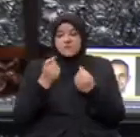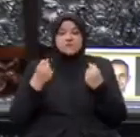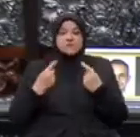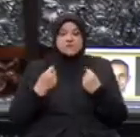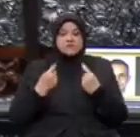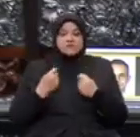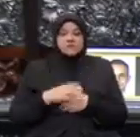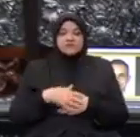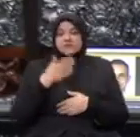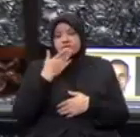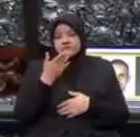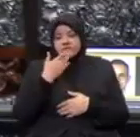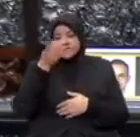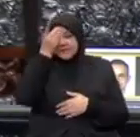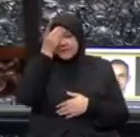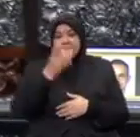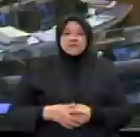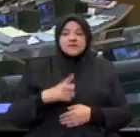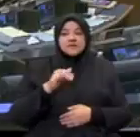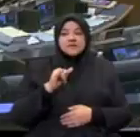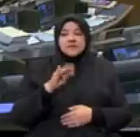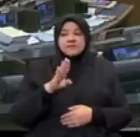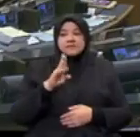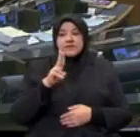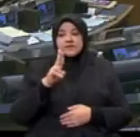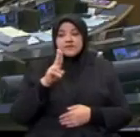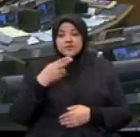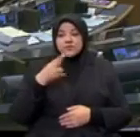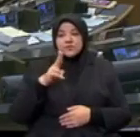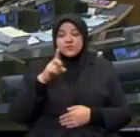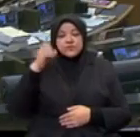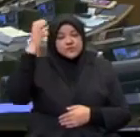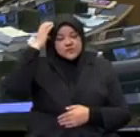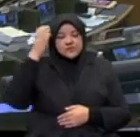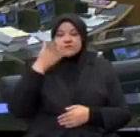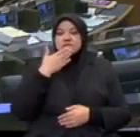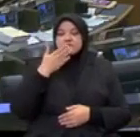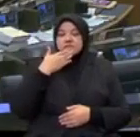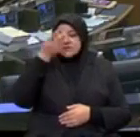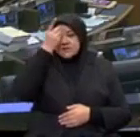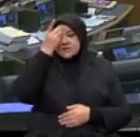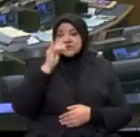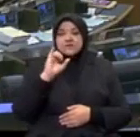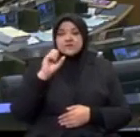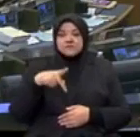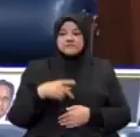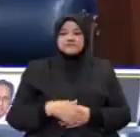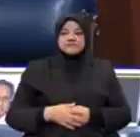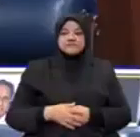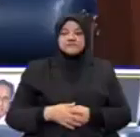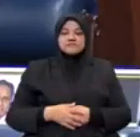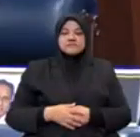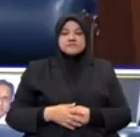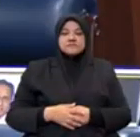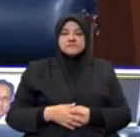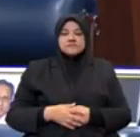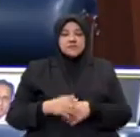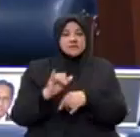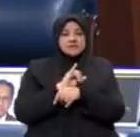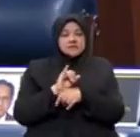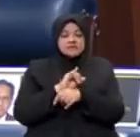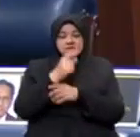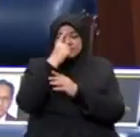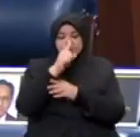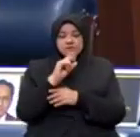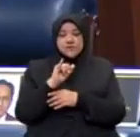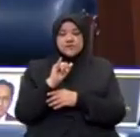swasta. Terima kasih, Datuk. Ulu Selangor. Terima kasih, Datuk Yang Dipertua. Pemain industri